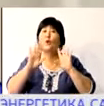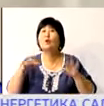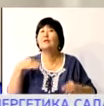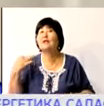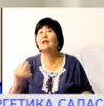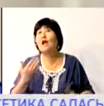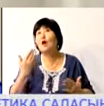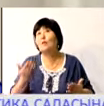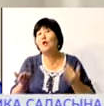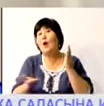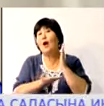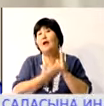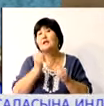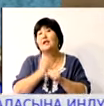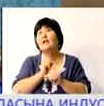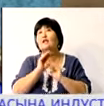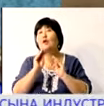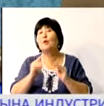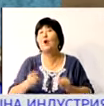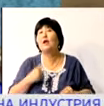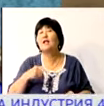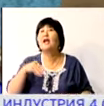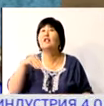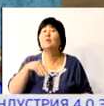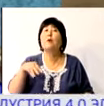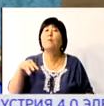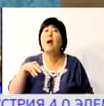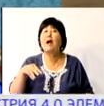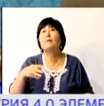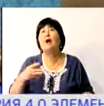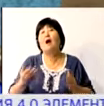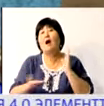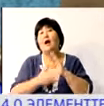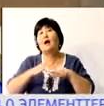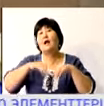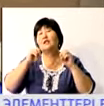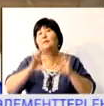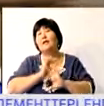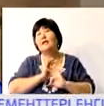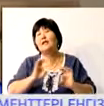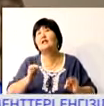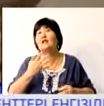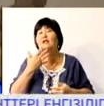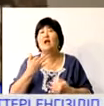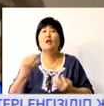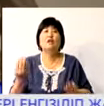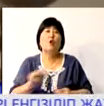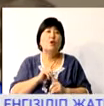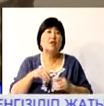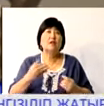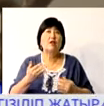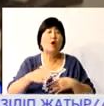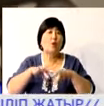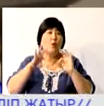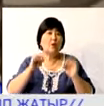тамашалады. Мына ағаштан жасалған бұйымдардың авторы Темірбек Махамбет. Ағаш шебері көрмеге ең таңдаулы туындыларына келіпті. Қолөнер